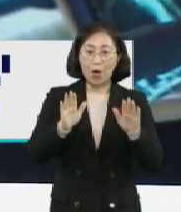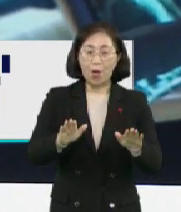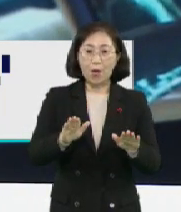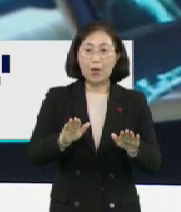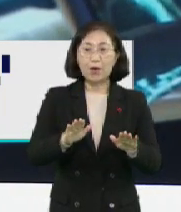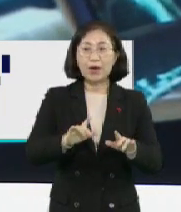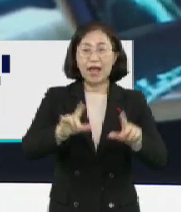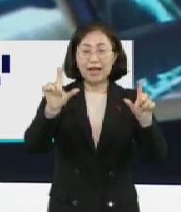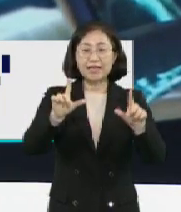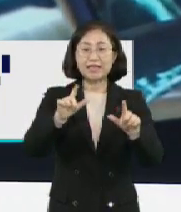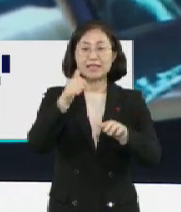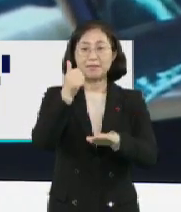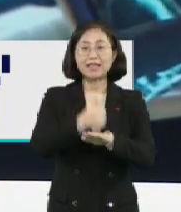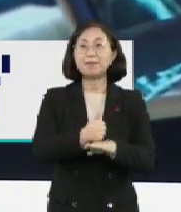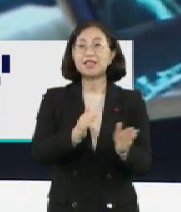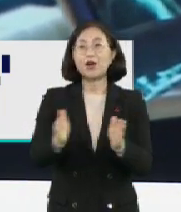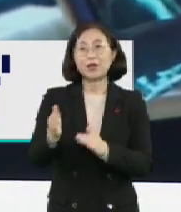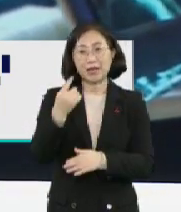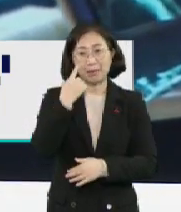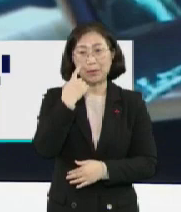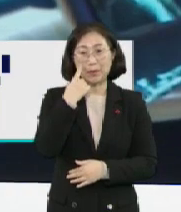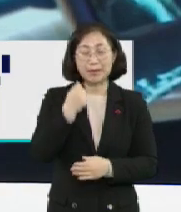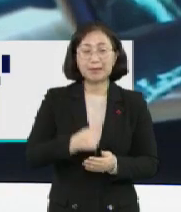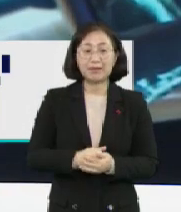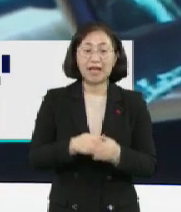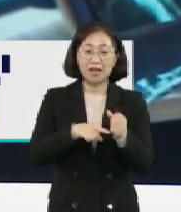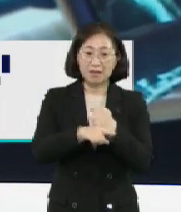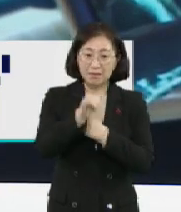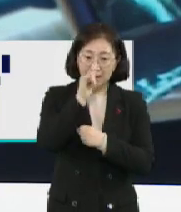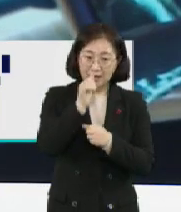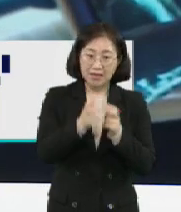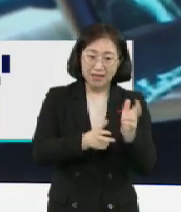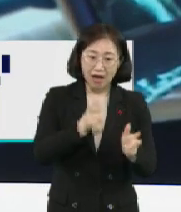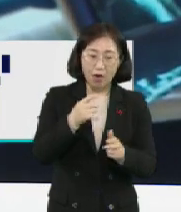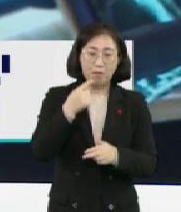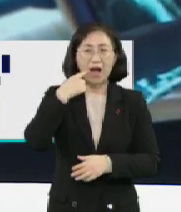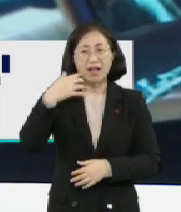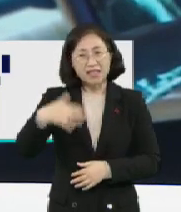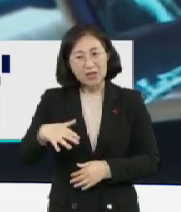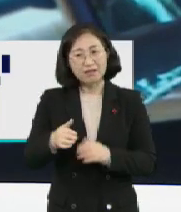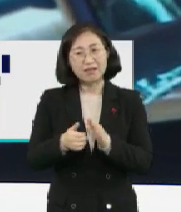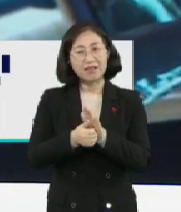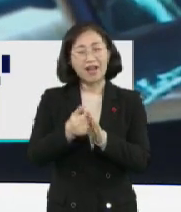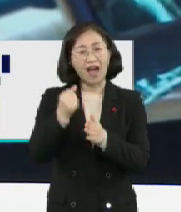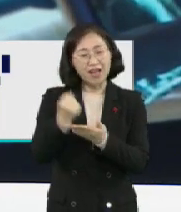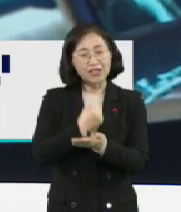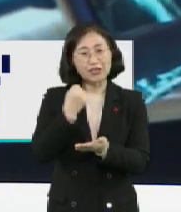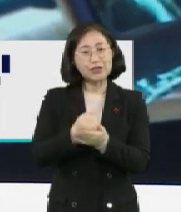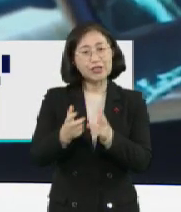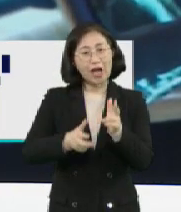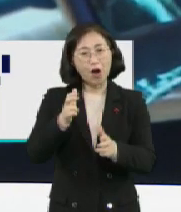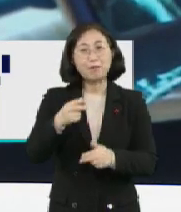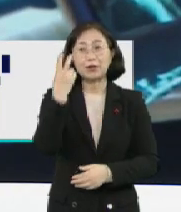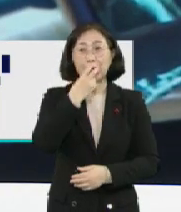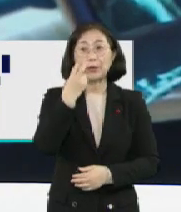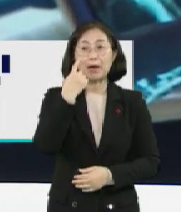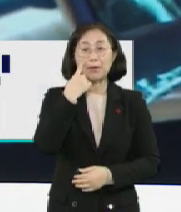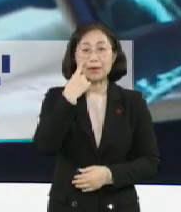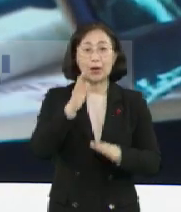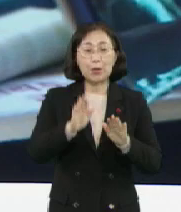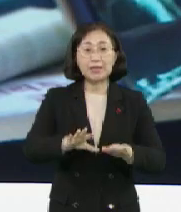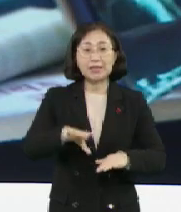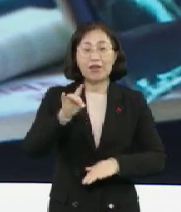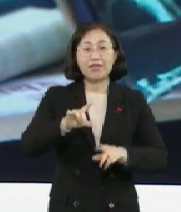시간 마련했습니다. 올 한 해 의미 있었던 사업들과 또 아쉬웠던 순간들을 되돌아볼 텐데요. 첫날인 오늘은